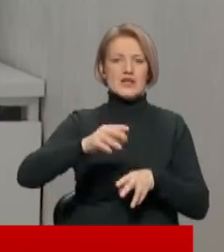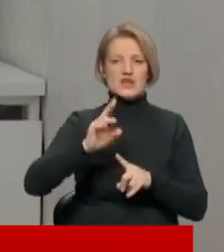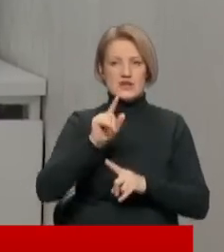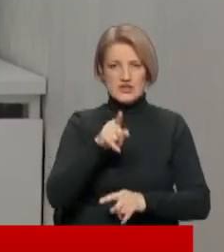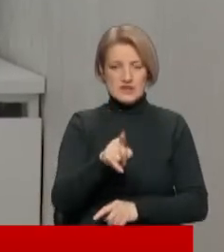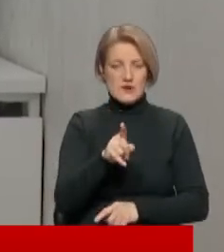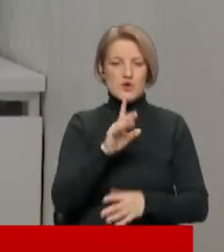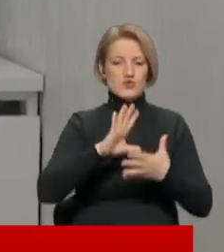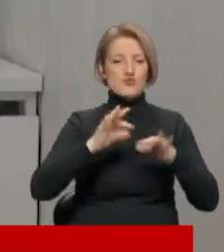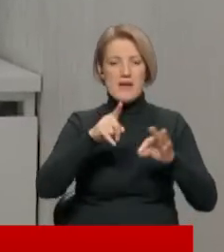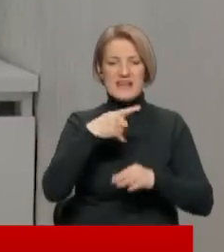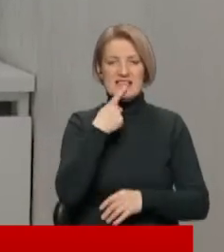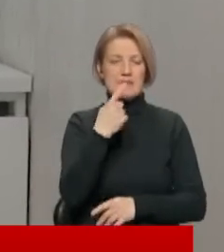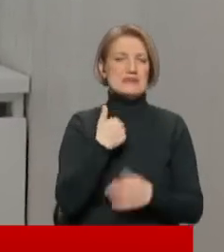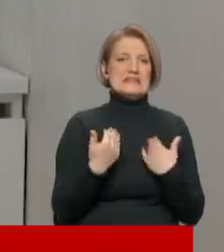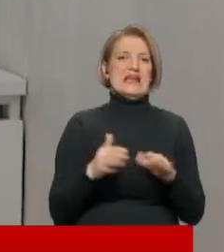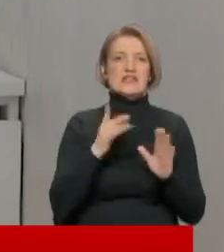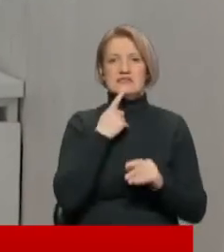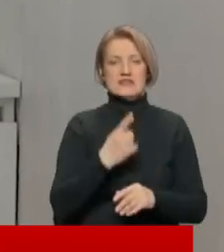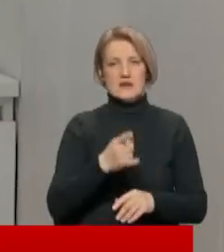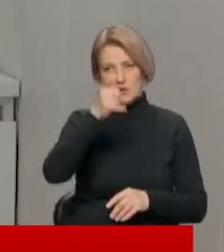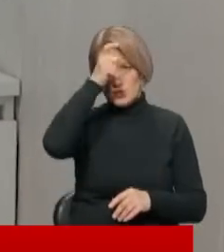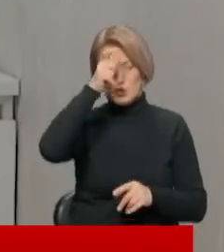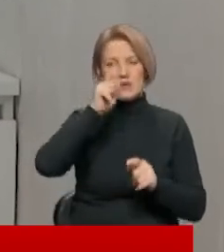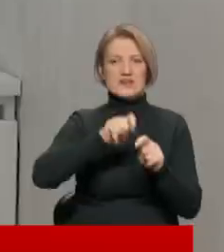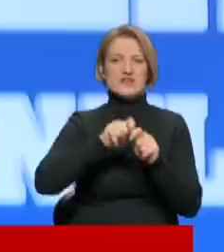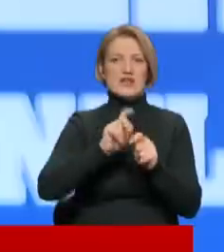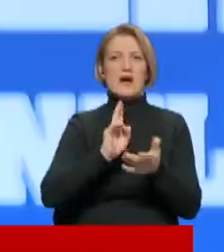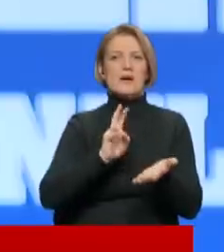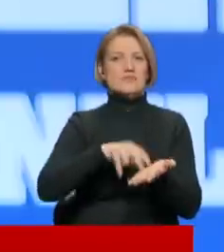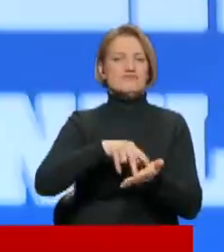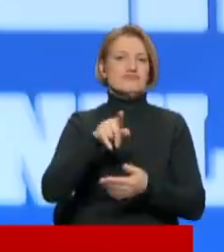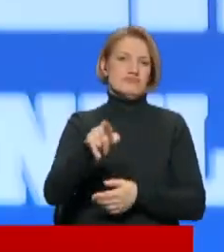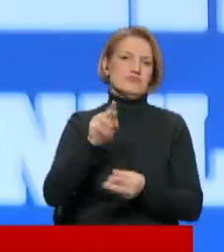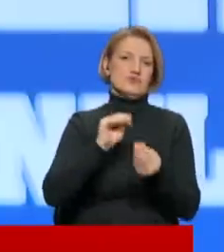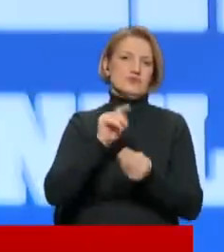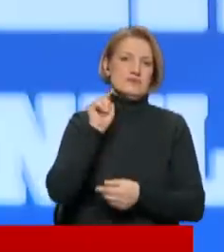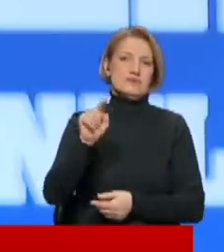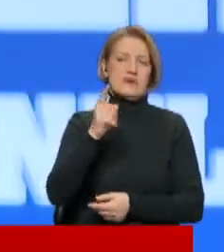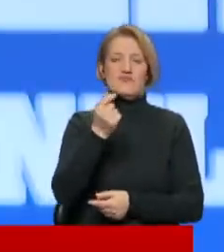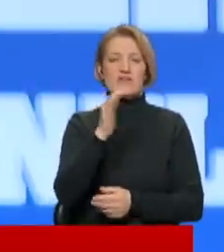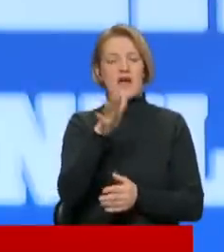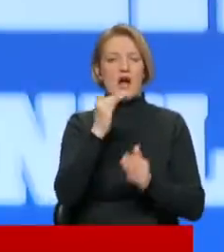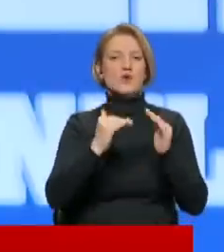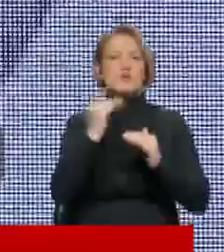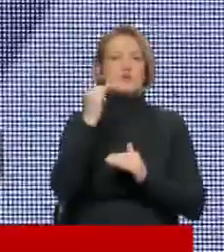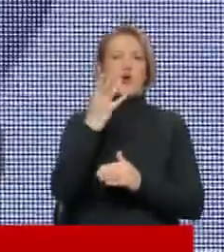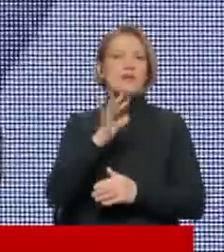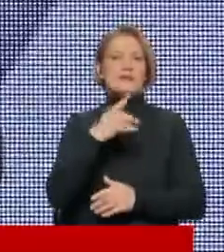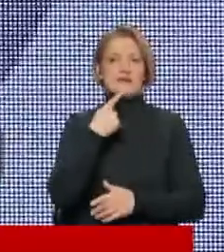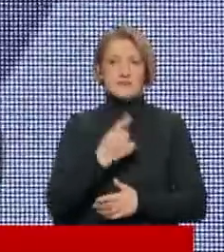o cümleleri Kuran biz değiliz dedi ancak Türk işi masadan kalkmakla suçladı rakam daha yüksek olabilirdi çıkışı dikkat